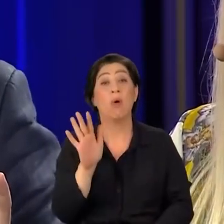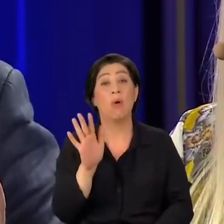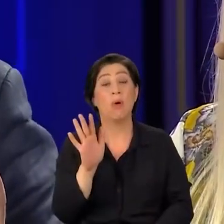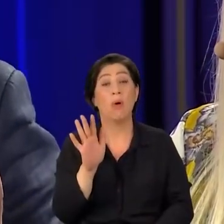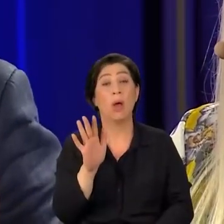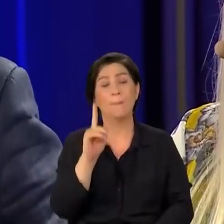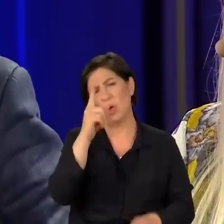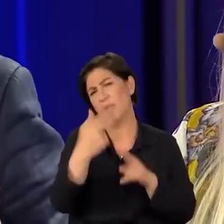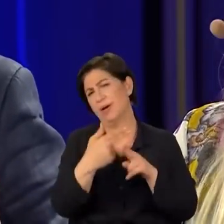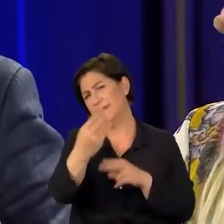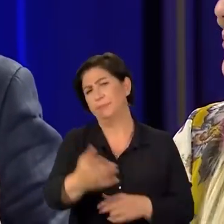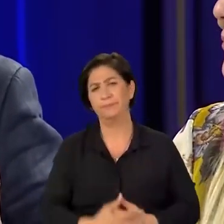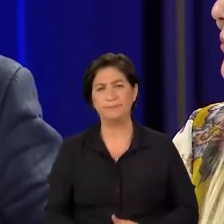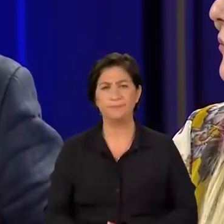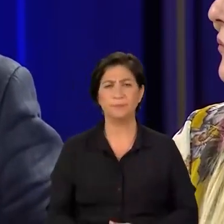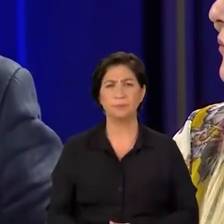Bir örnek.